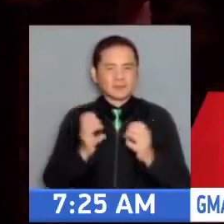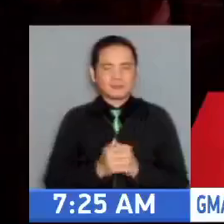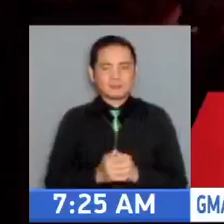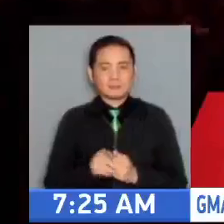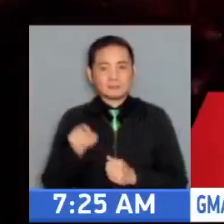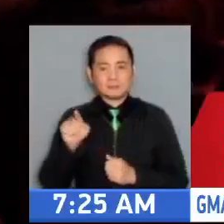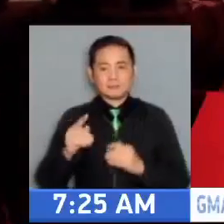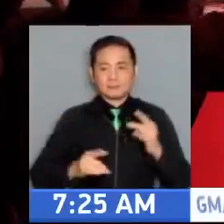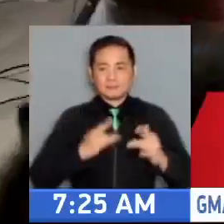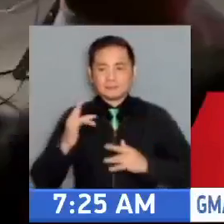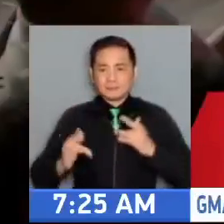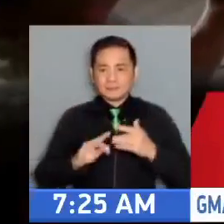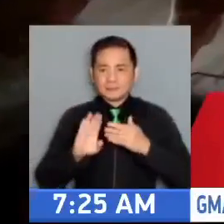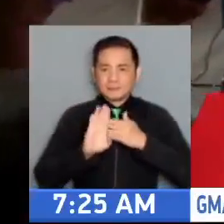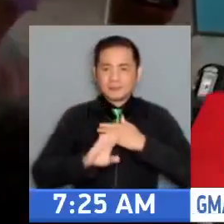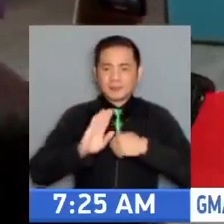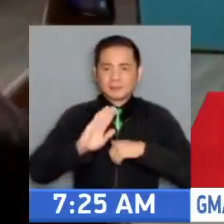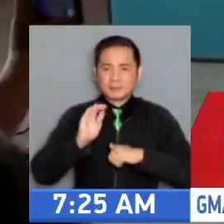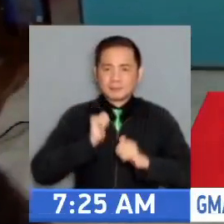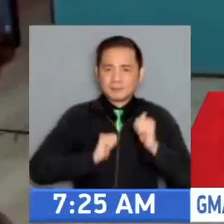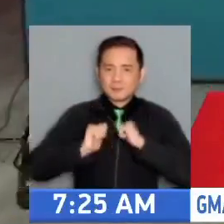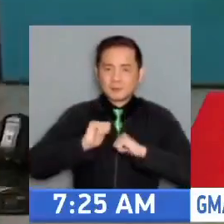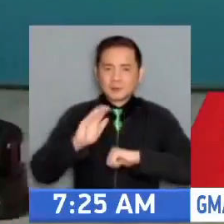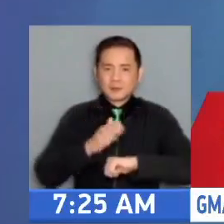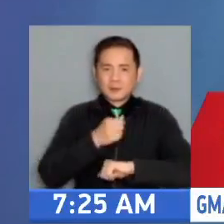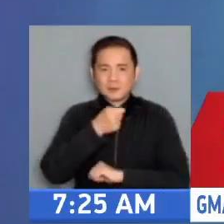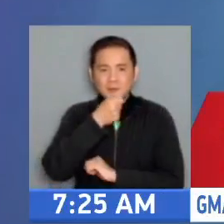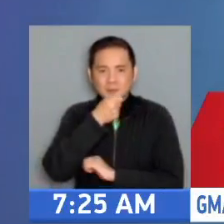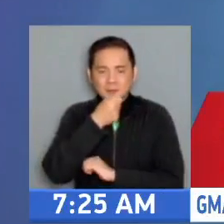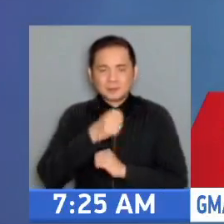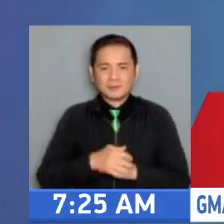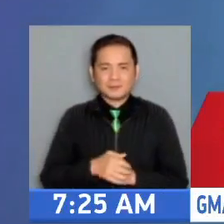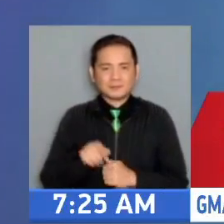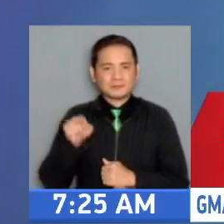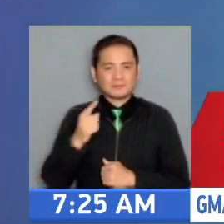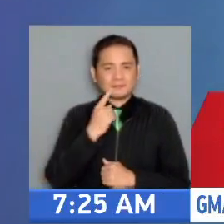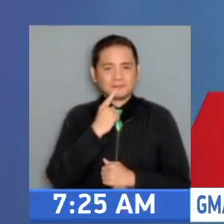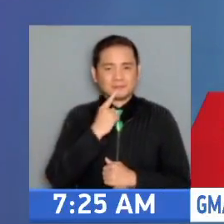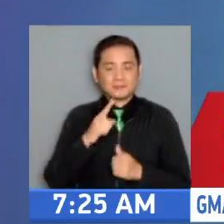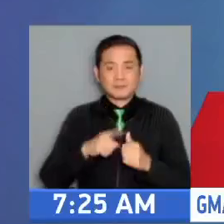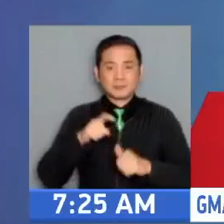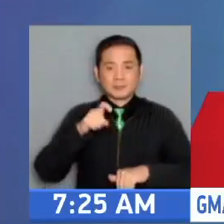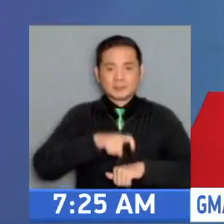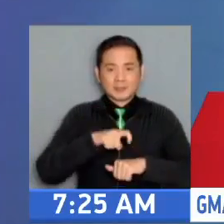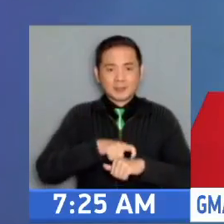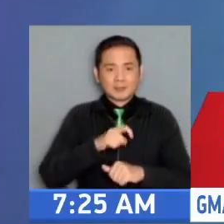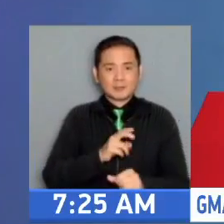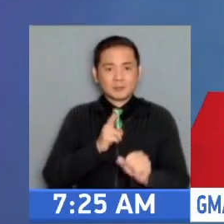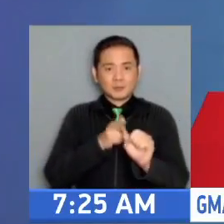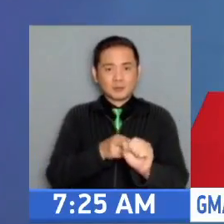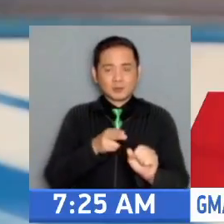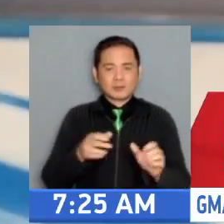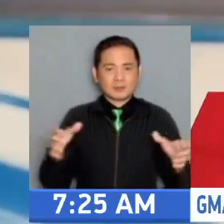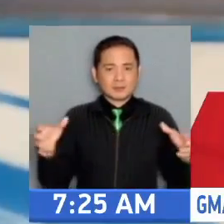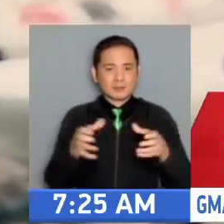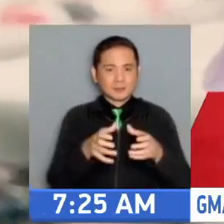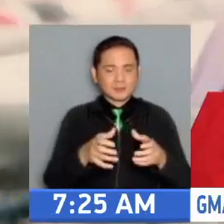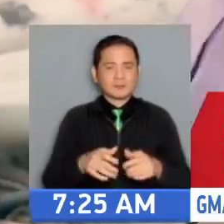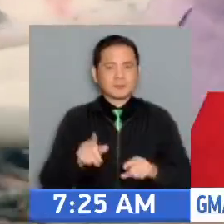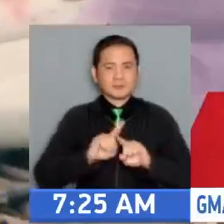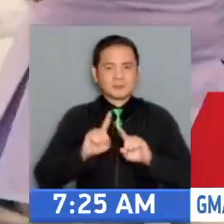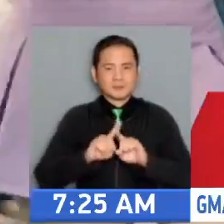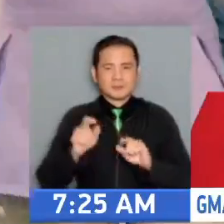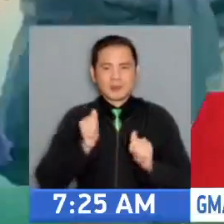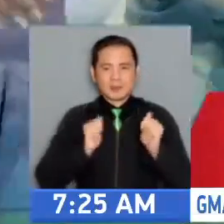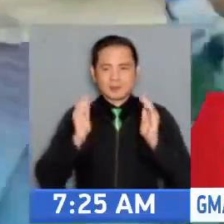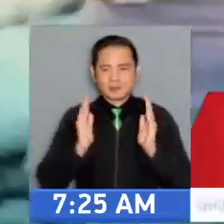ulit sa isang full series. Sabi niya, first time niya kasi ito at makakasama niya ang kapwa a Sparkle artist at itinuturing niyang